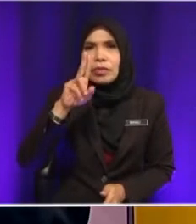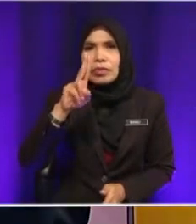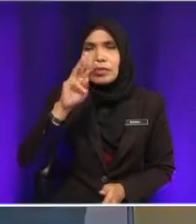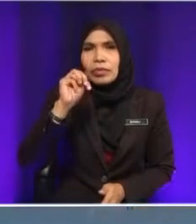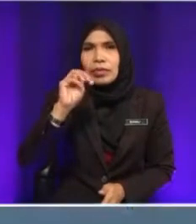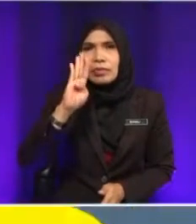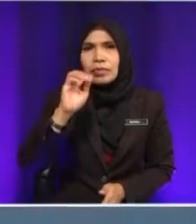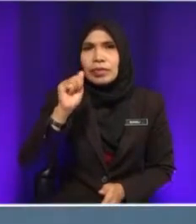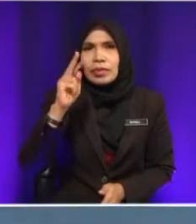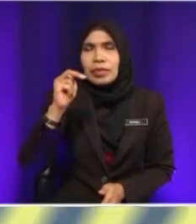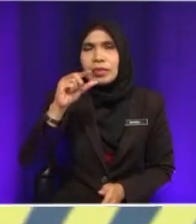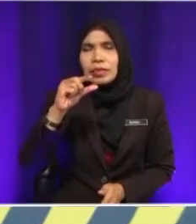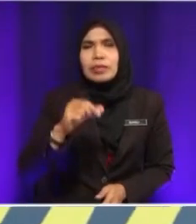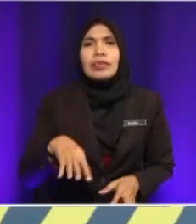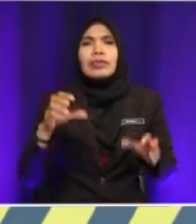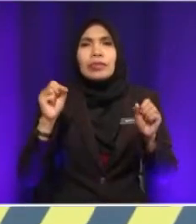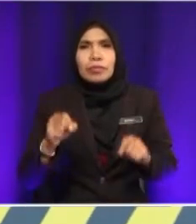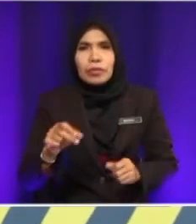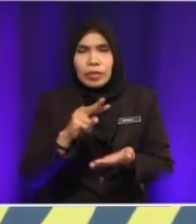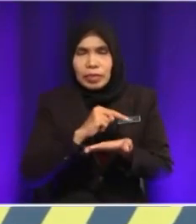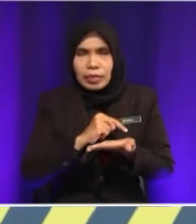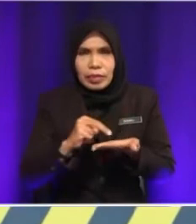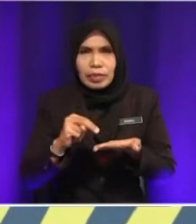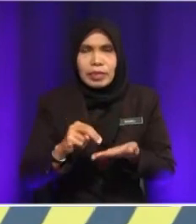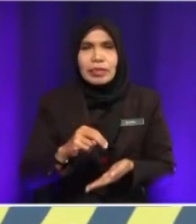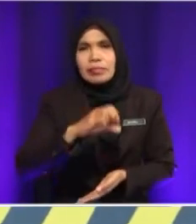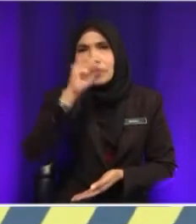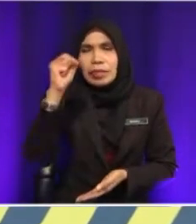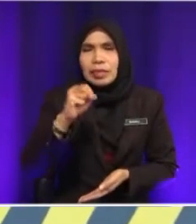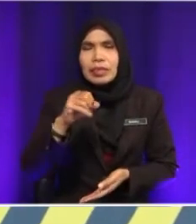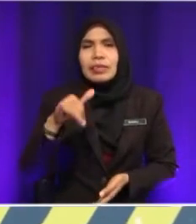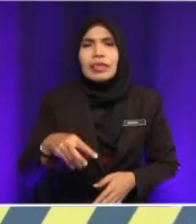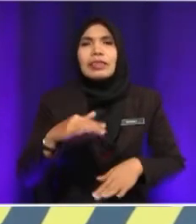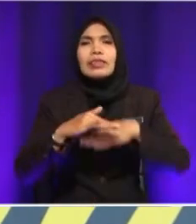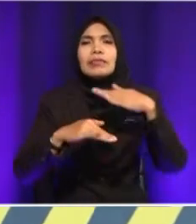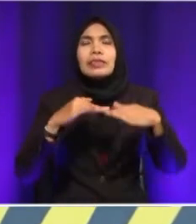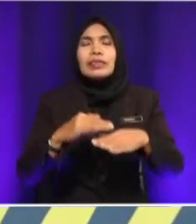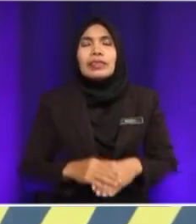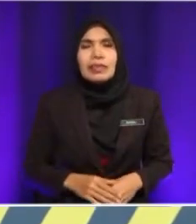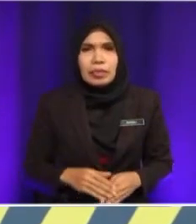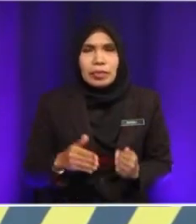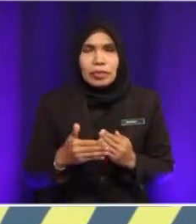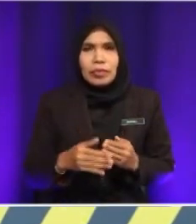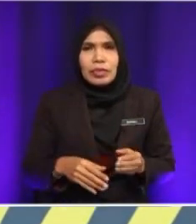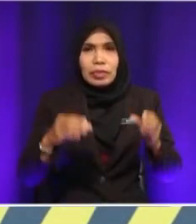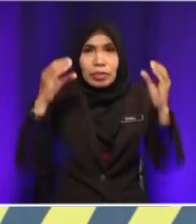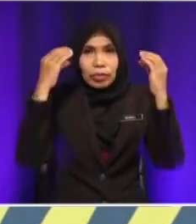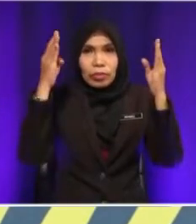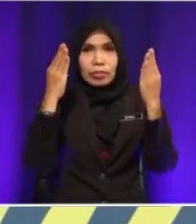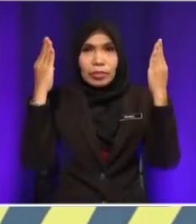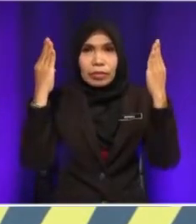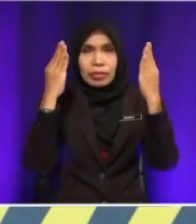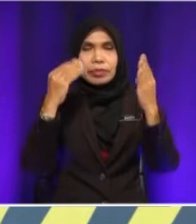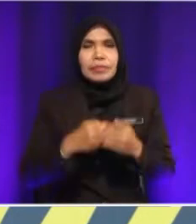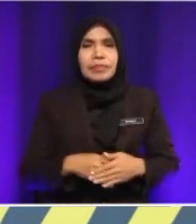ketua penyembah item boleh menilai item-item yang telah dibina pada awalnya oleh guru mata pelajaran kemudian di bawah ini